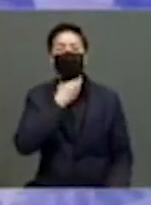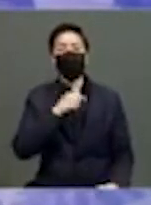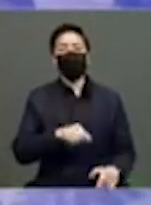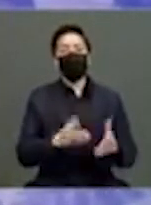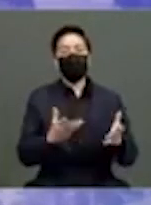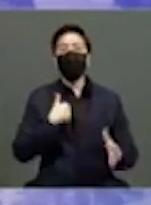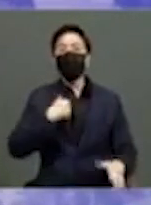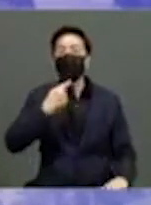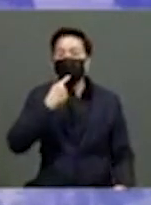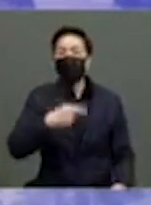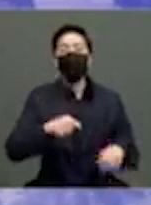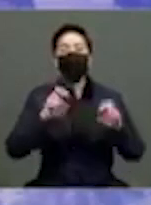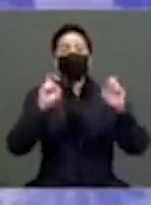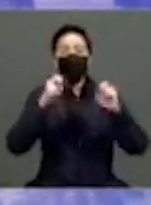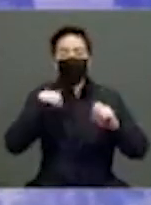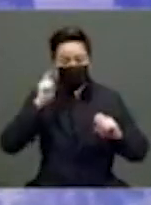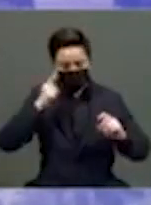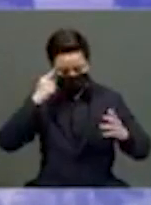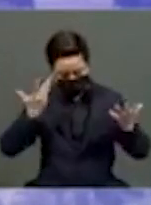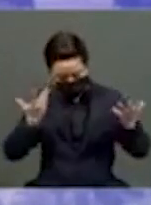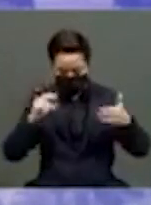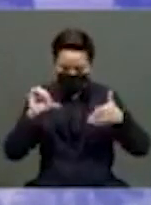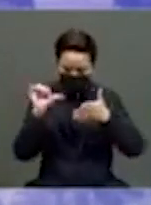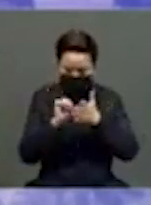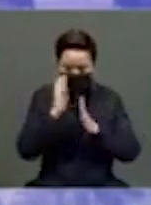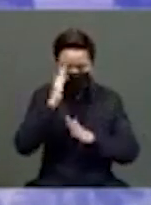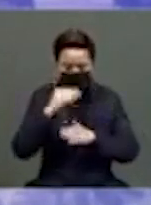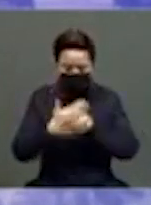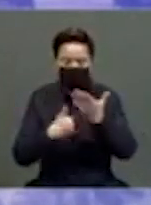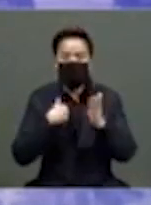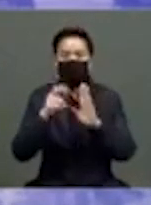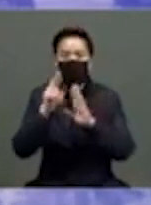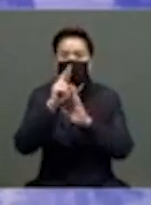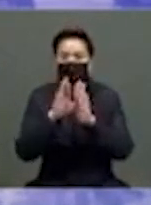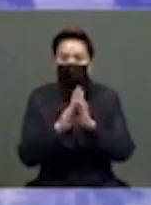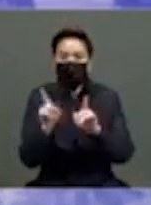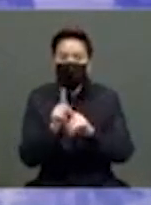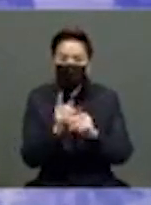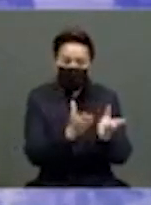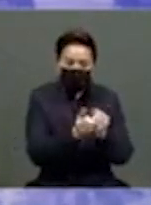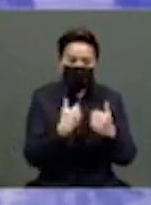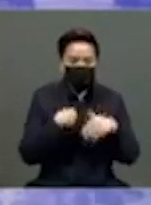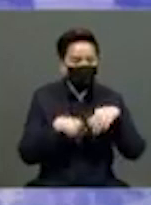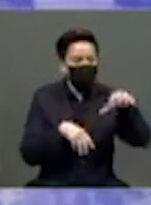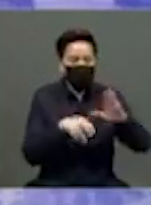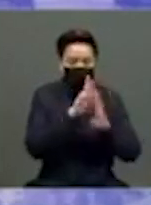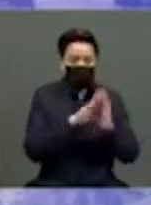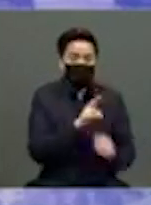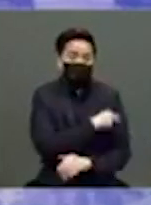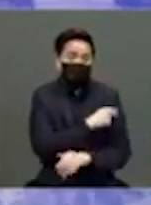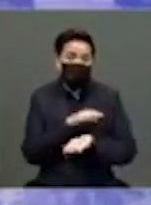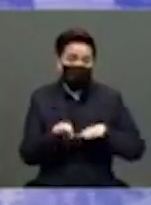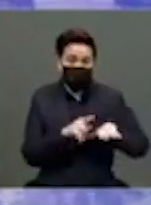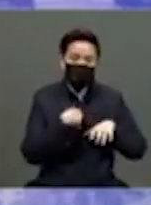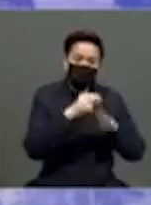นำเรียนว่าก็เป็นประเด็นที่เราจะต้องมาคลี่คลายการซึ่งตอนหลังมาก็มีระบบที่รับลงทะเบียนอีกหลากหลายระบบนะครับ